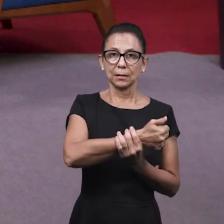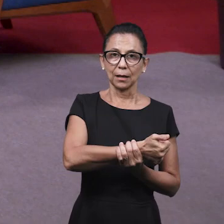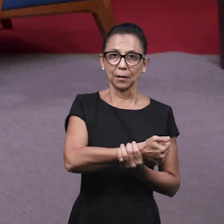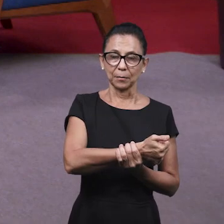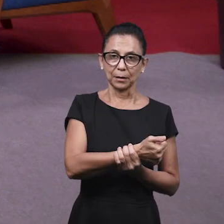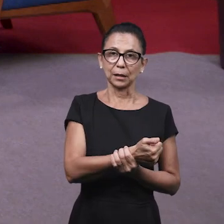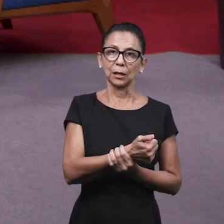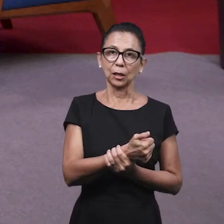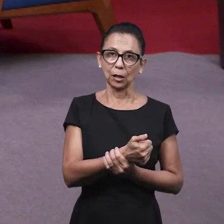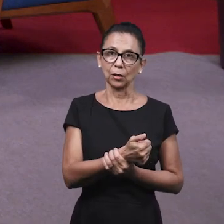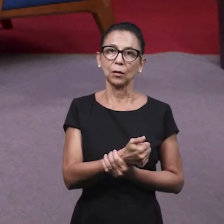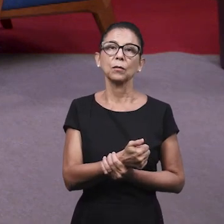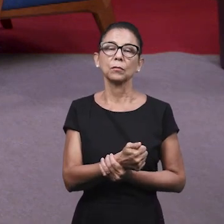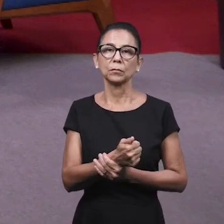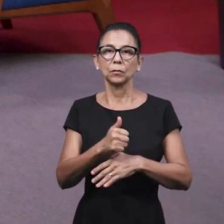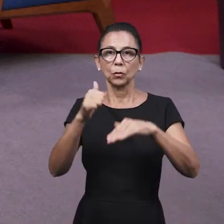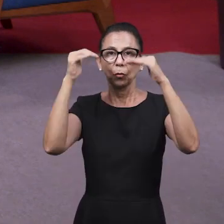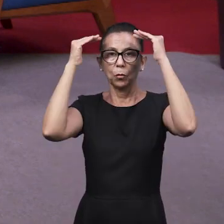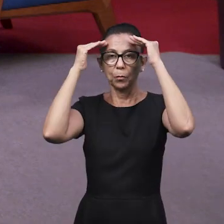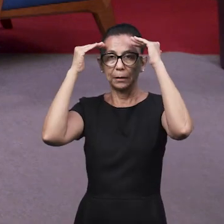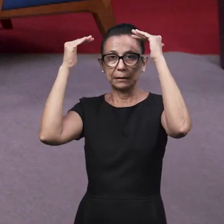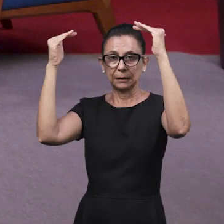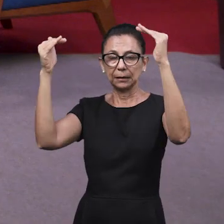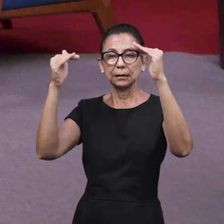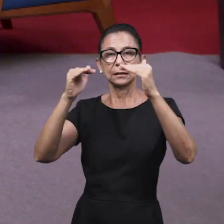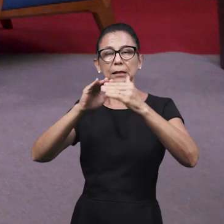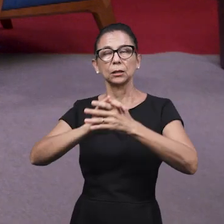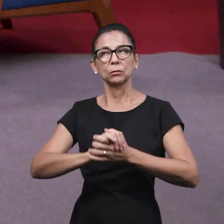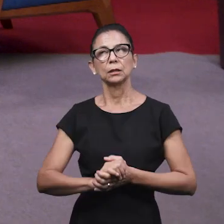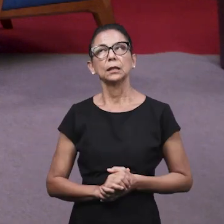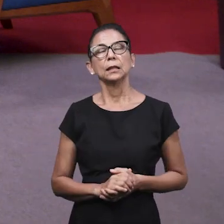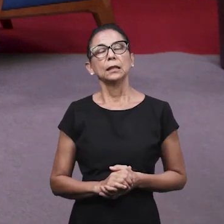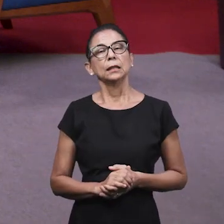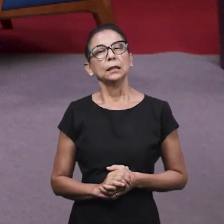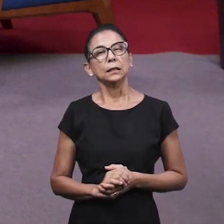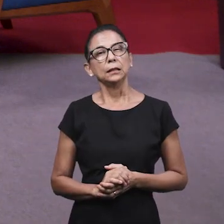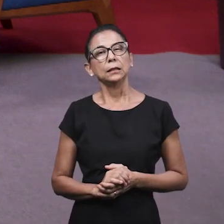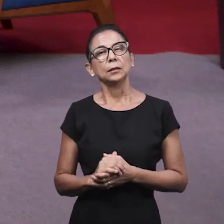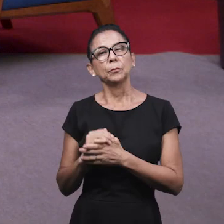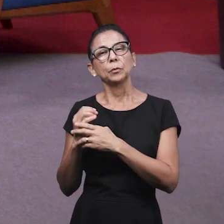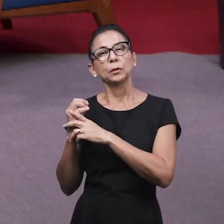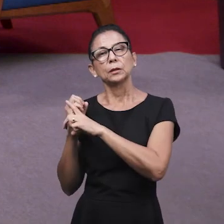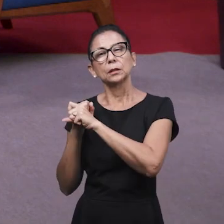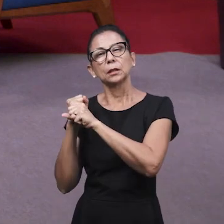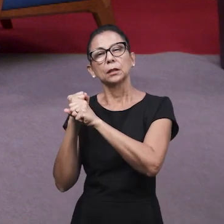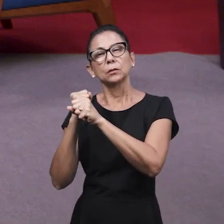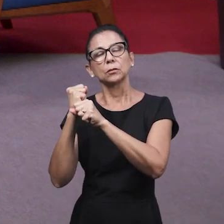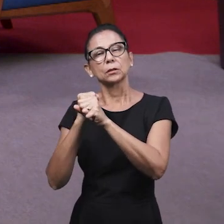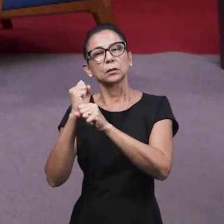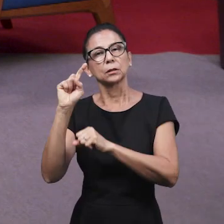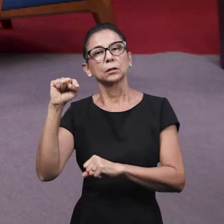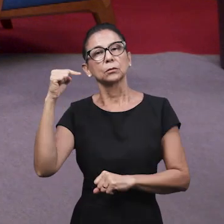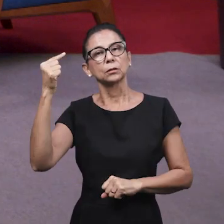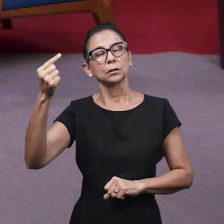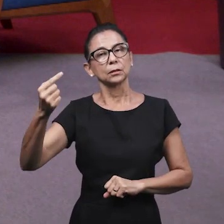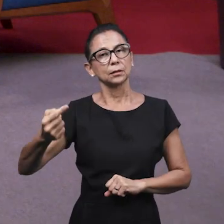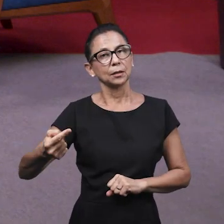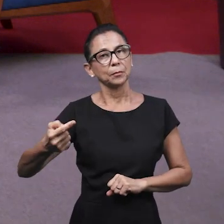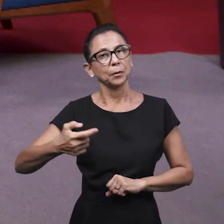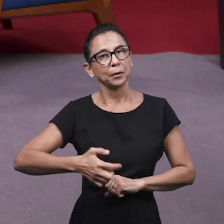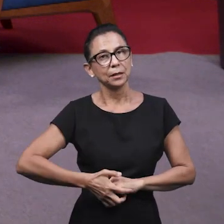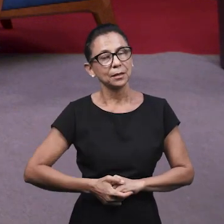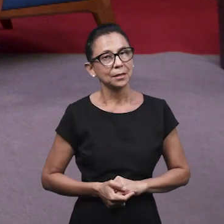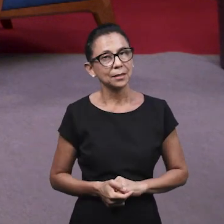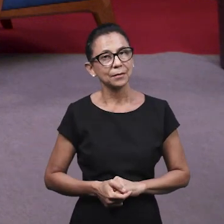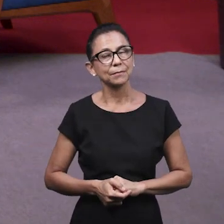Isaac, je pense qu'on va parler après, Isaac a été épargné de la mort. Le Seigneur Jésus, non. Dieu